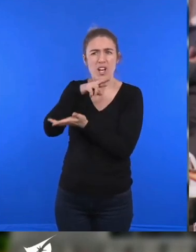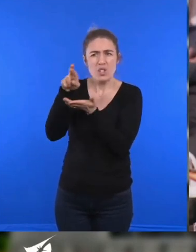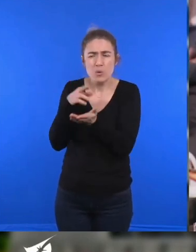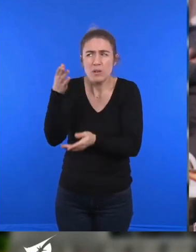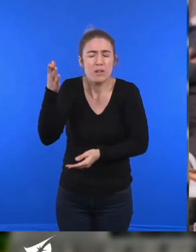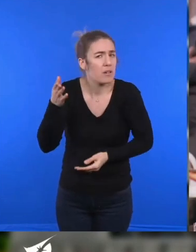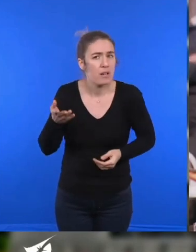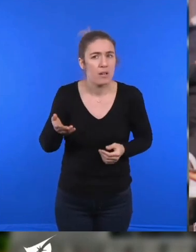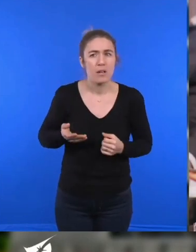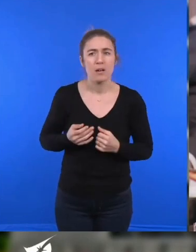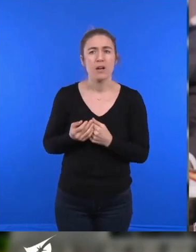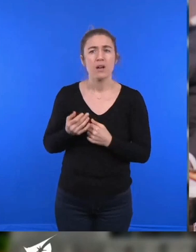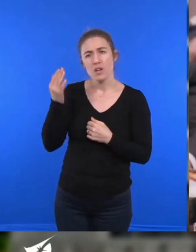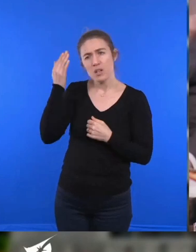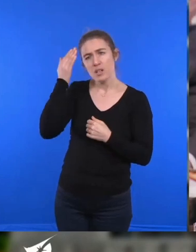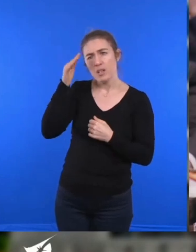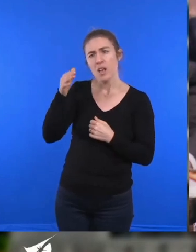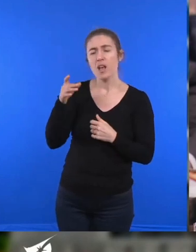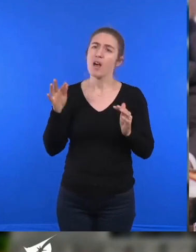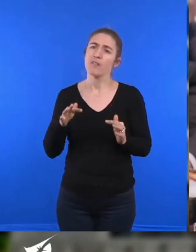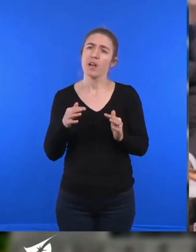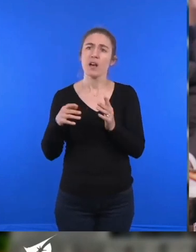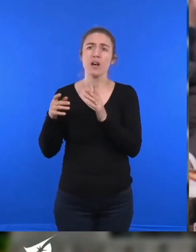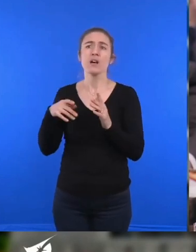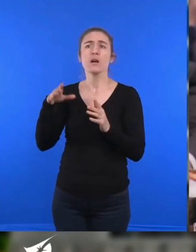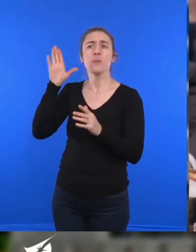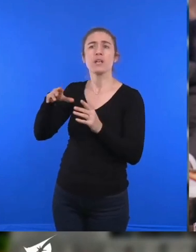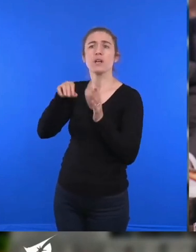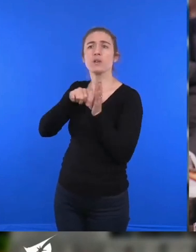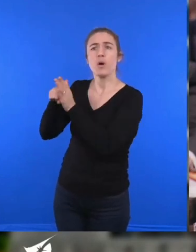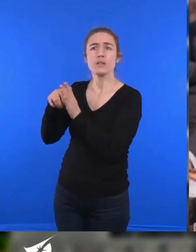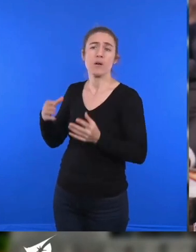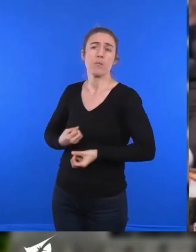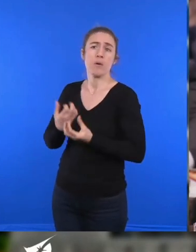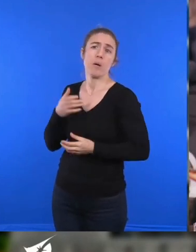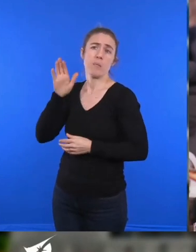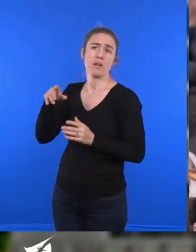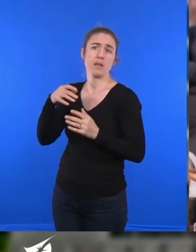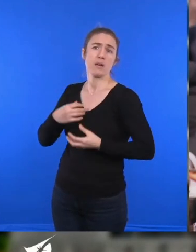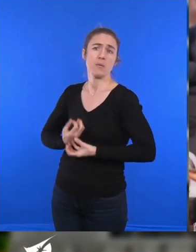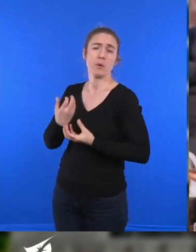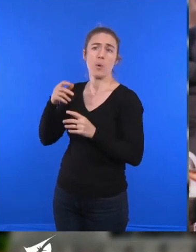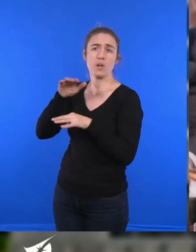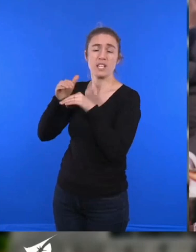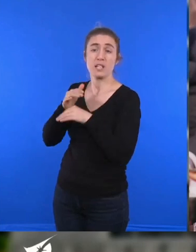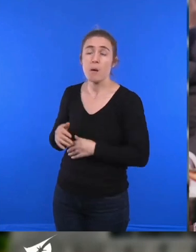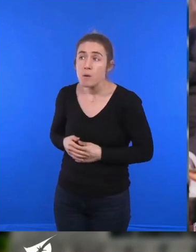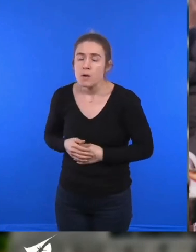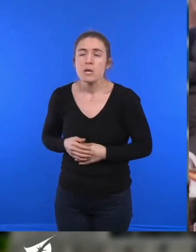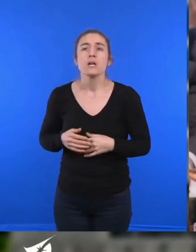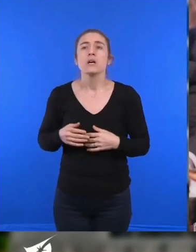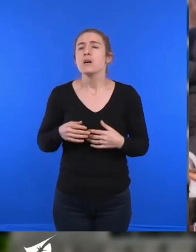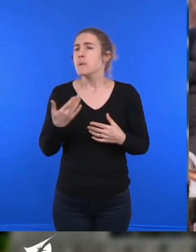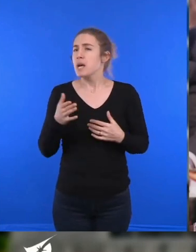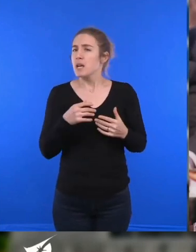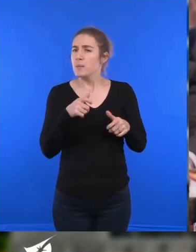constaté qu'elle était sortie de la grammaire républicaine de la droite. Mais vous ne le condamnez pas. Je ne trouve aucun conseiller régional qui reprend ses